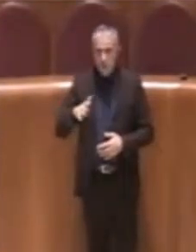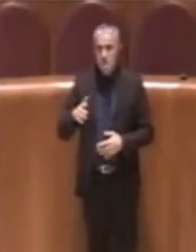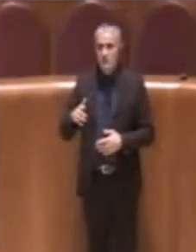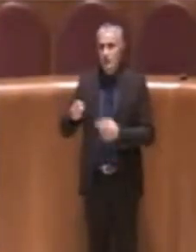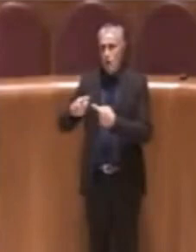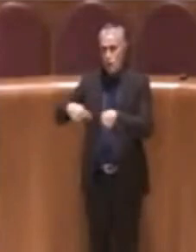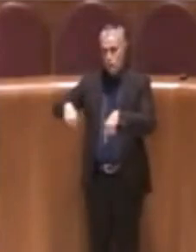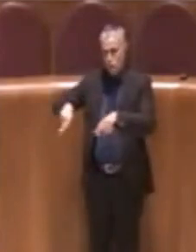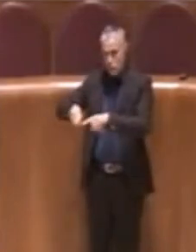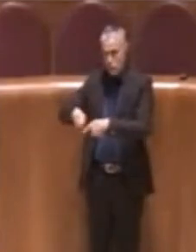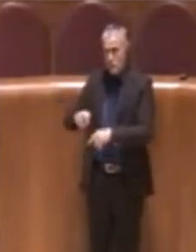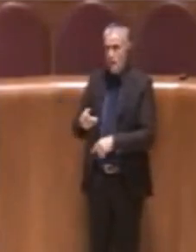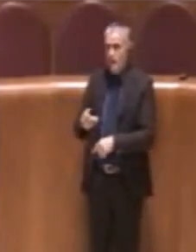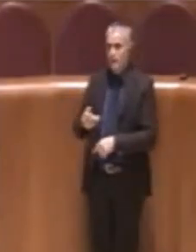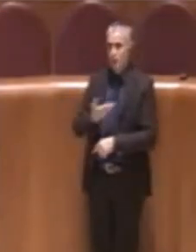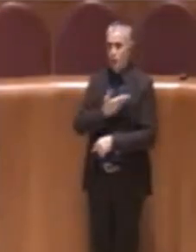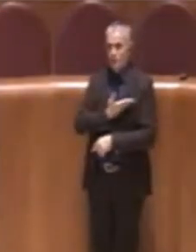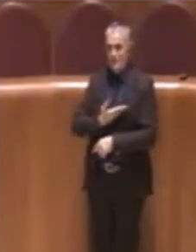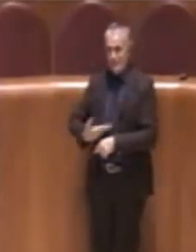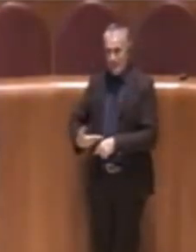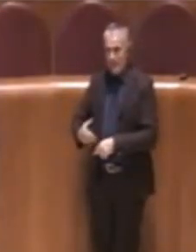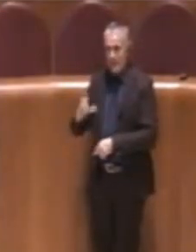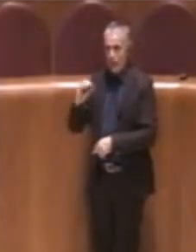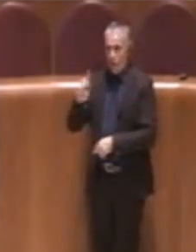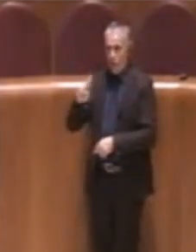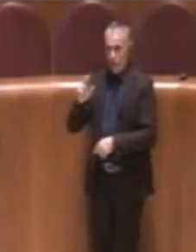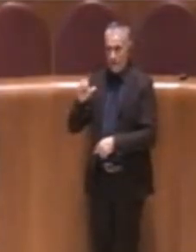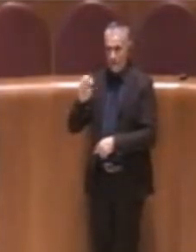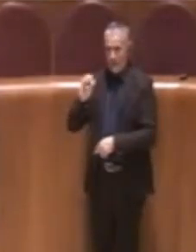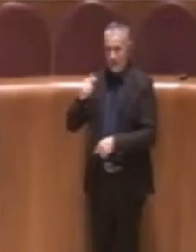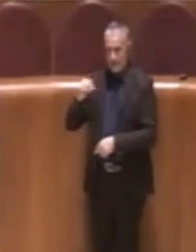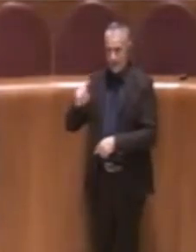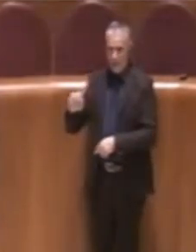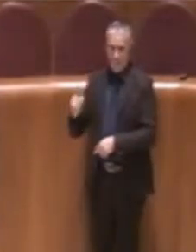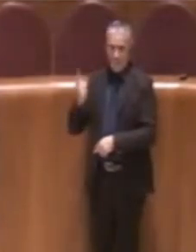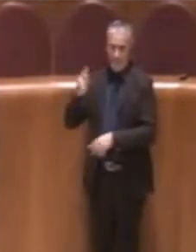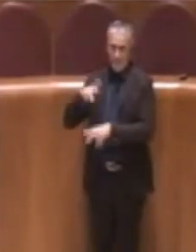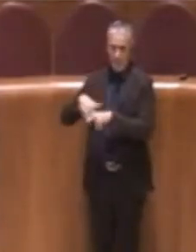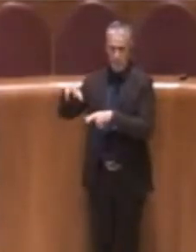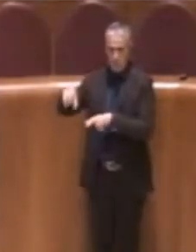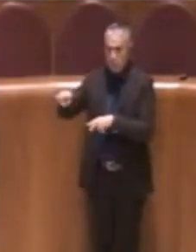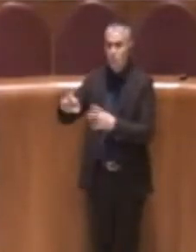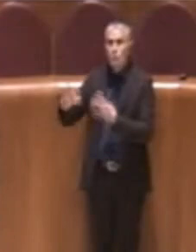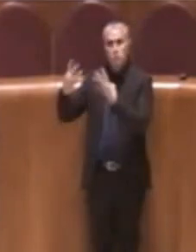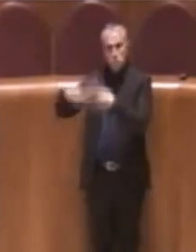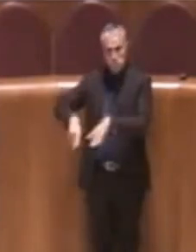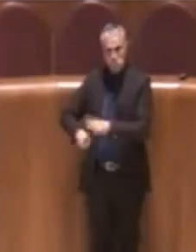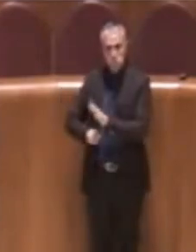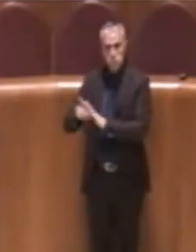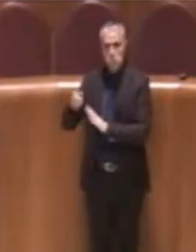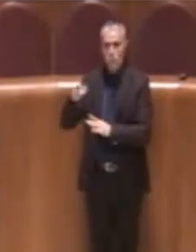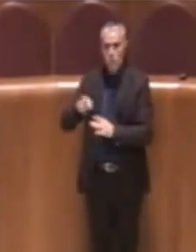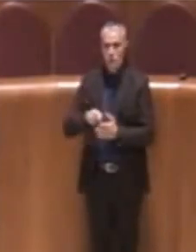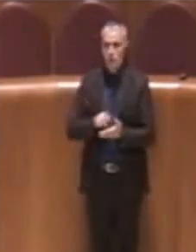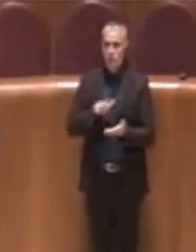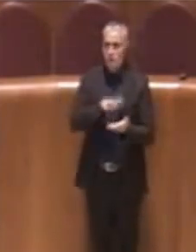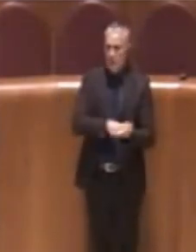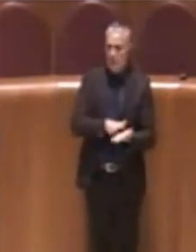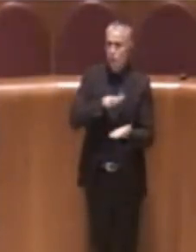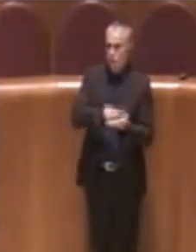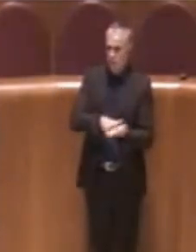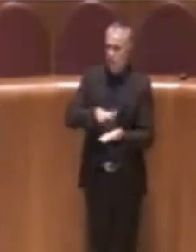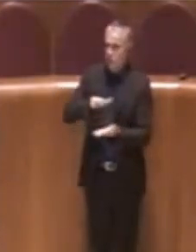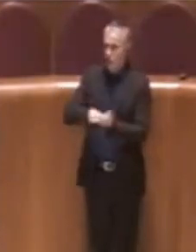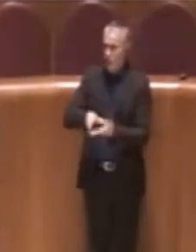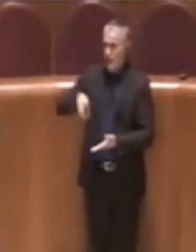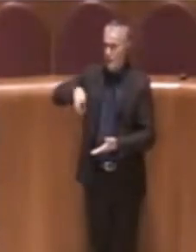guida, consigliere Corsetti, il primo municipio è stato efficiente, nel senso che ha deliberato parecchi PMO. Poi se è